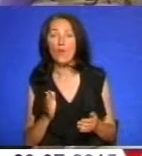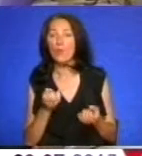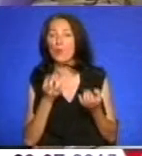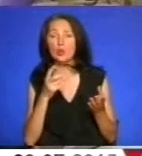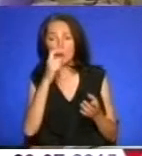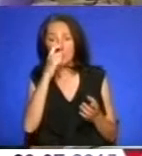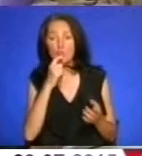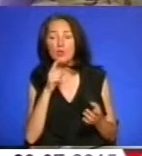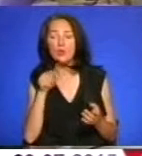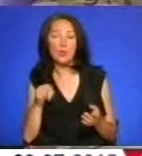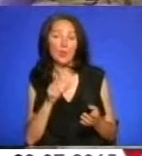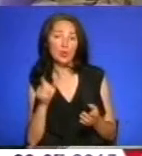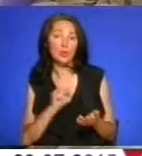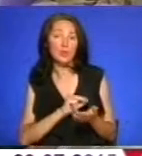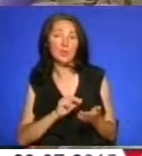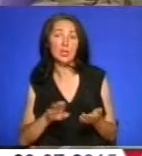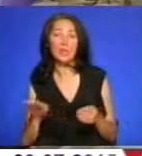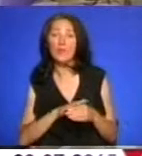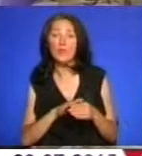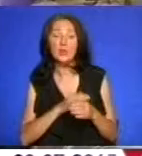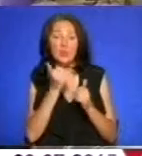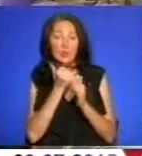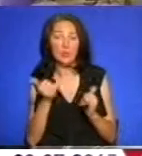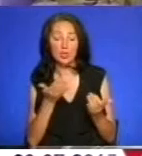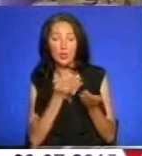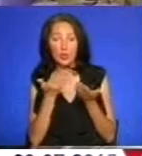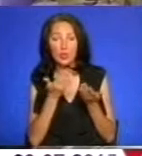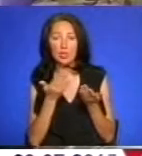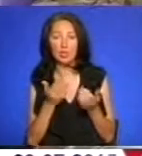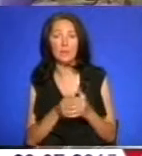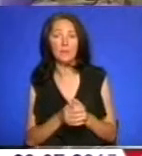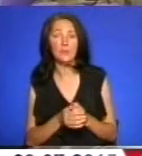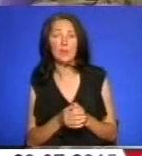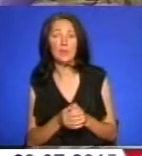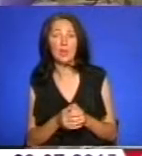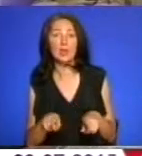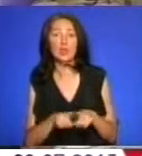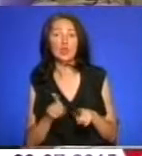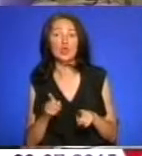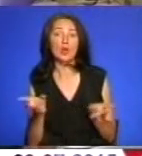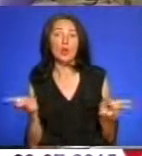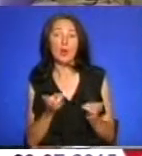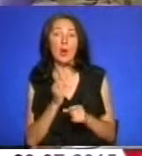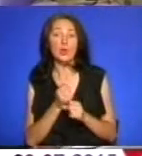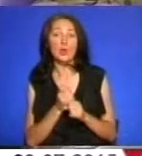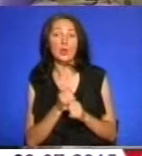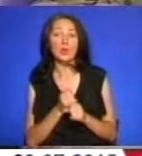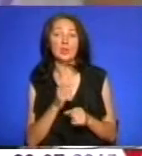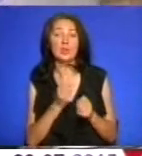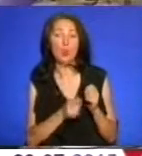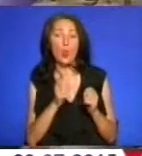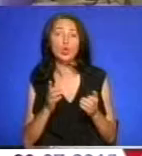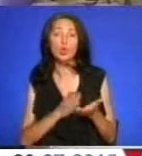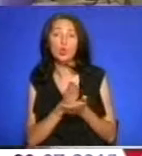не розумію, що там людина написала, ні прізвище неможливо дочитати. Так що приходиться працювати і з кожною